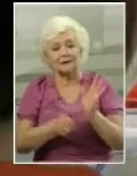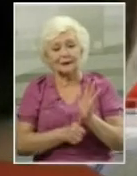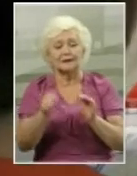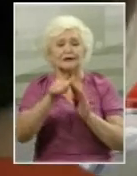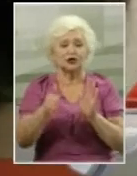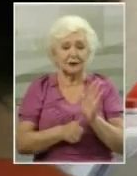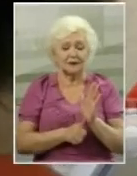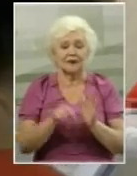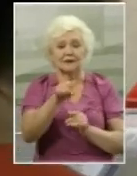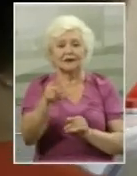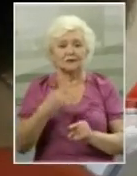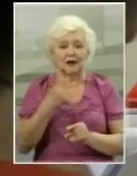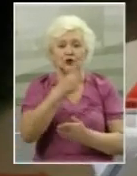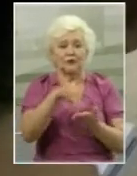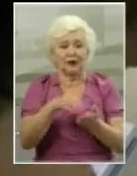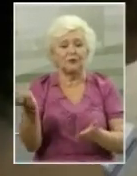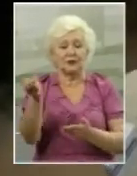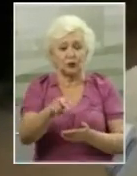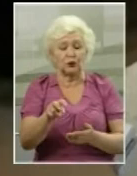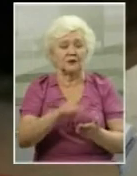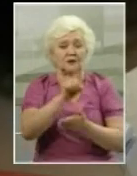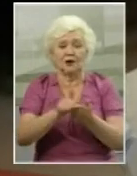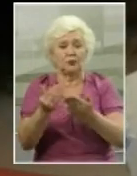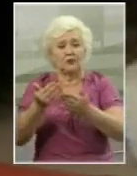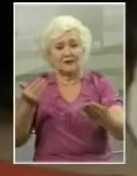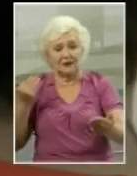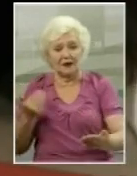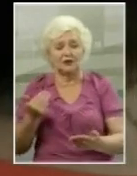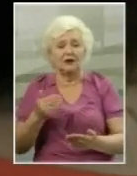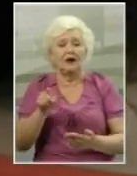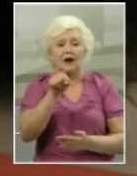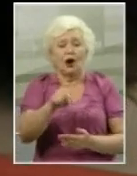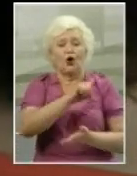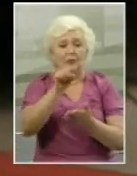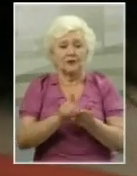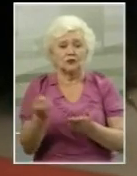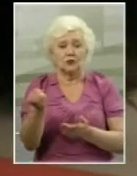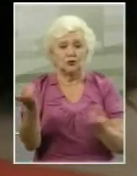16, значить при собі має він обов'язково. Обов'язково. Він